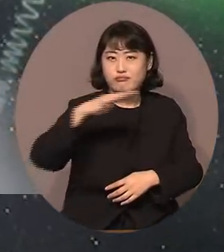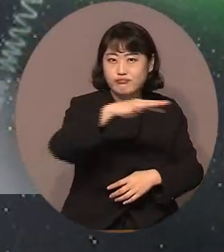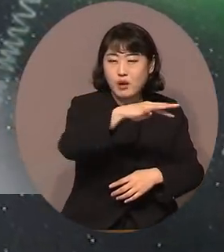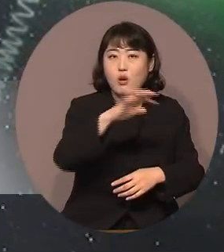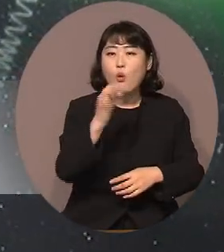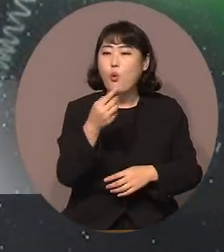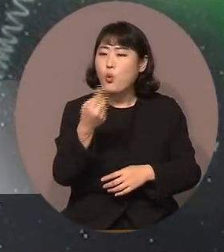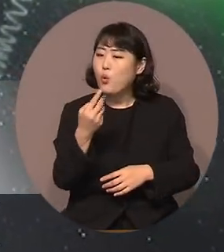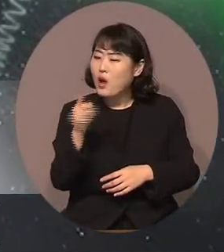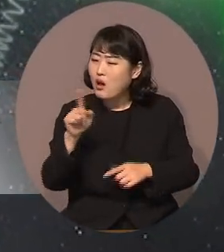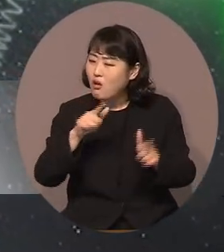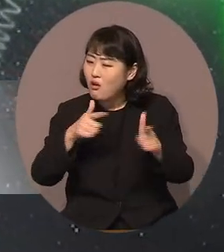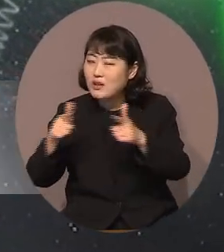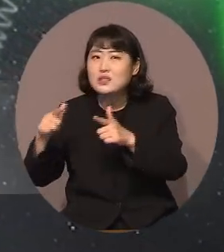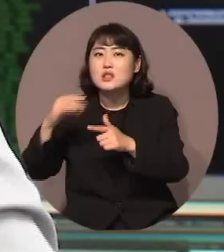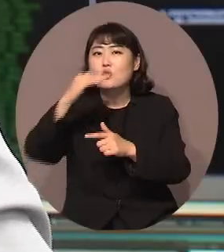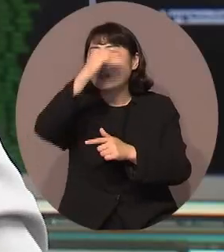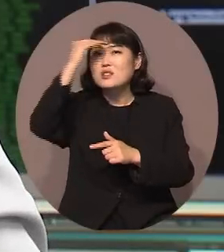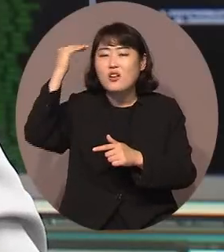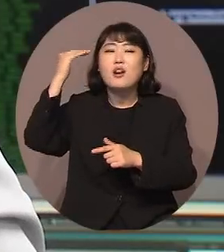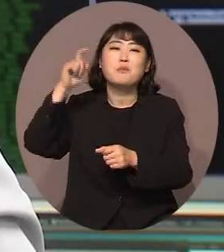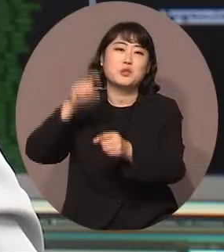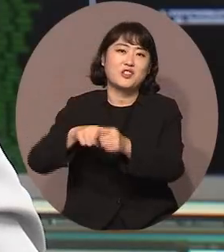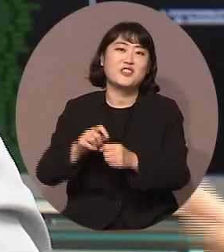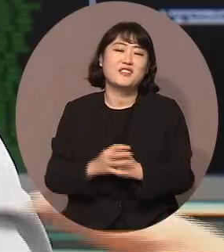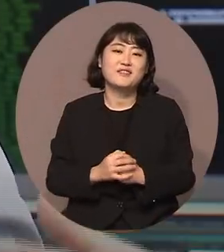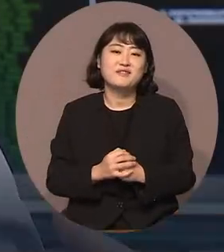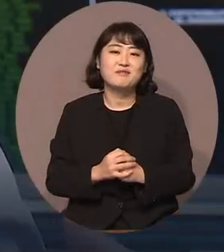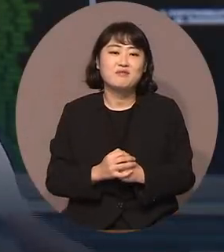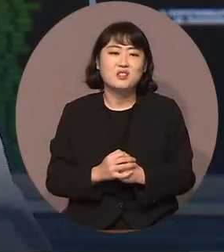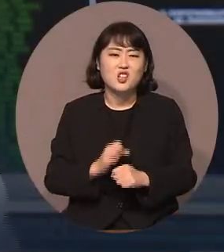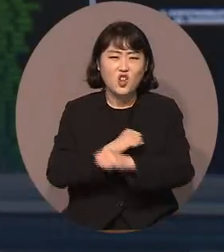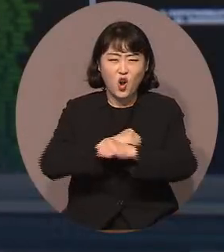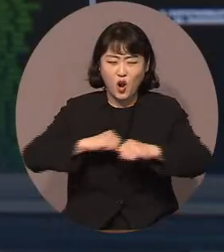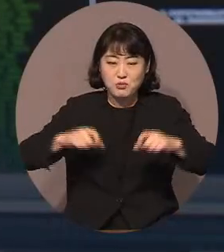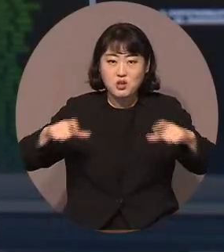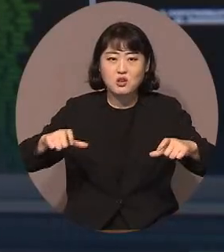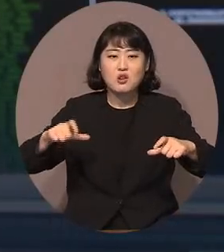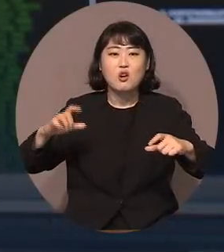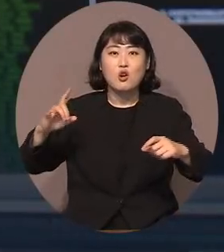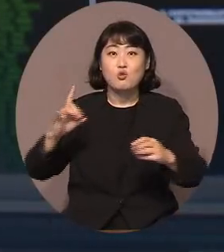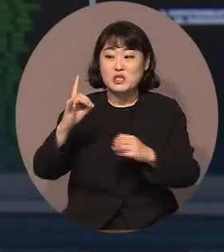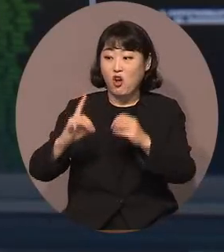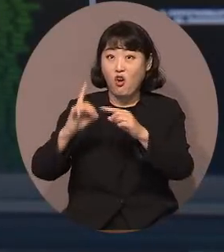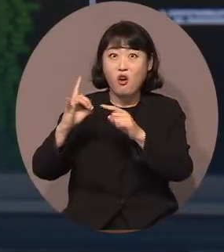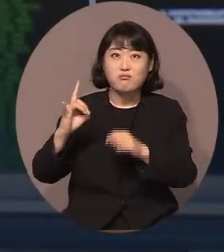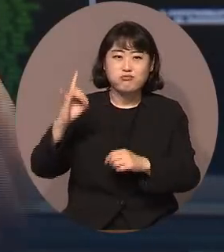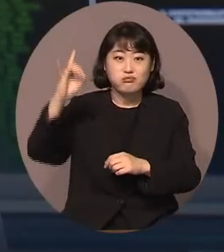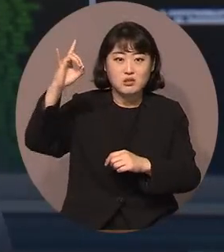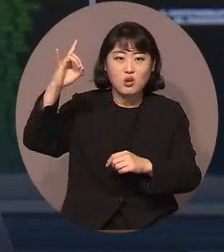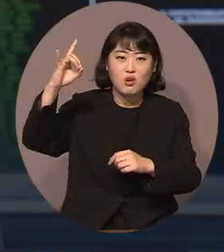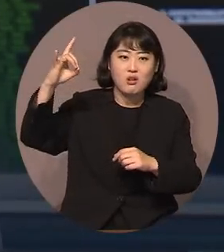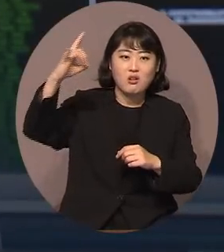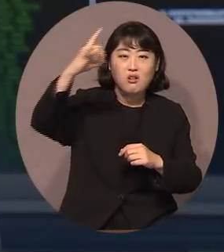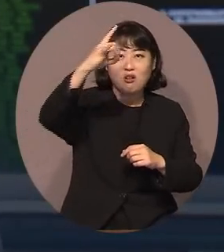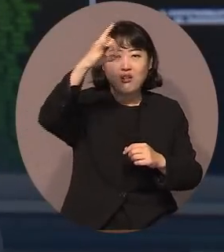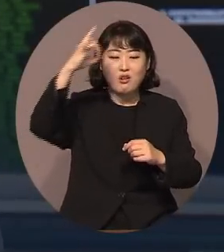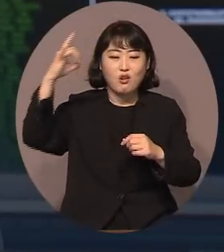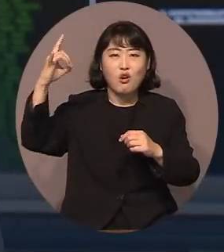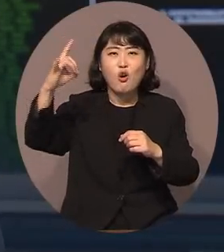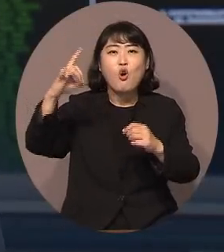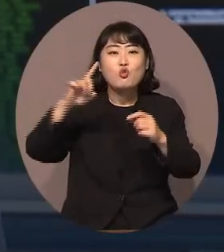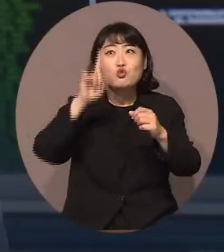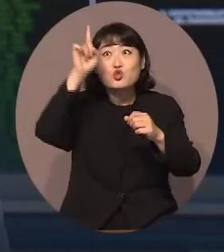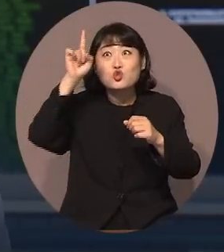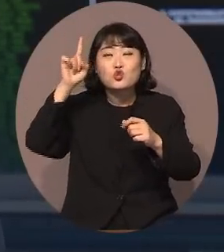관측할 도요새입니다. 넓은 지역을 위성이 거리를 바꿔가면서 어떠한 특정한 우주 현상을